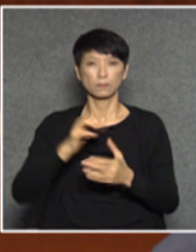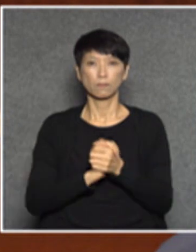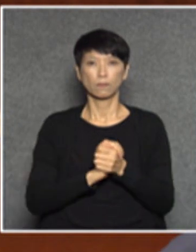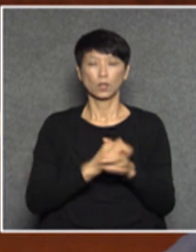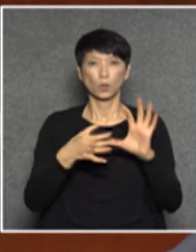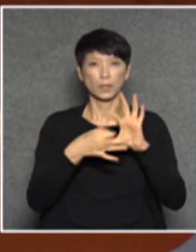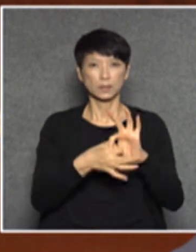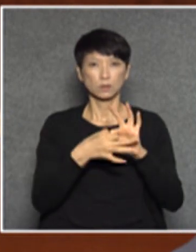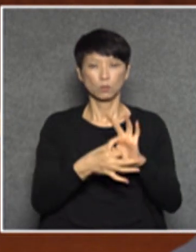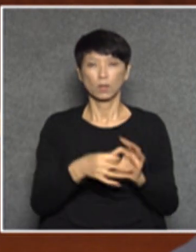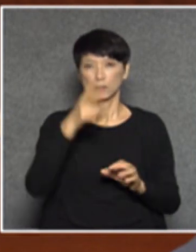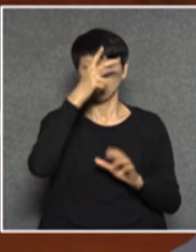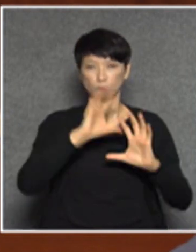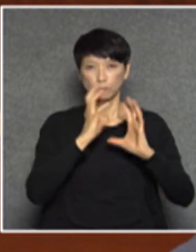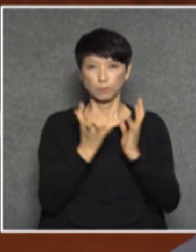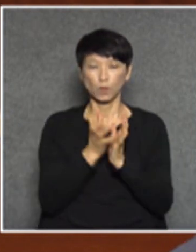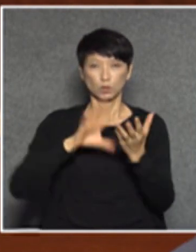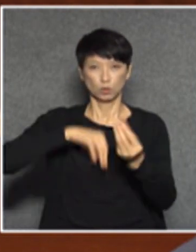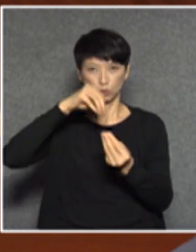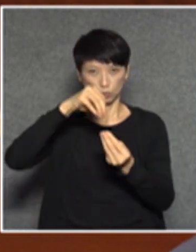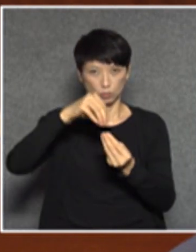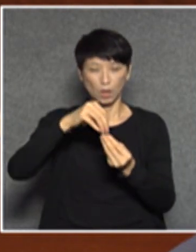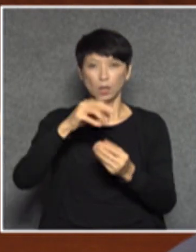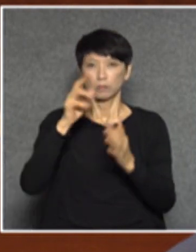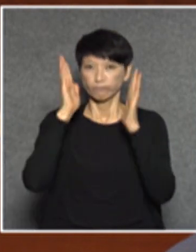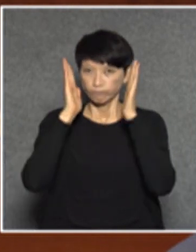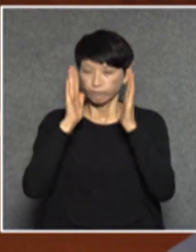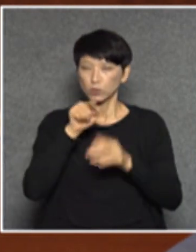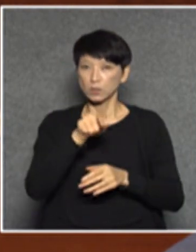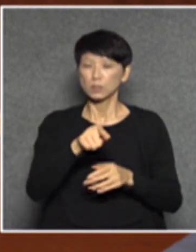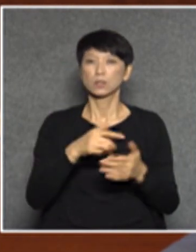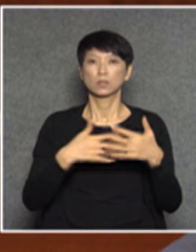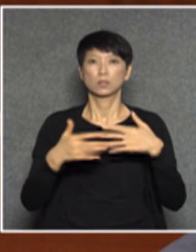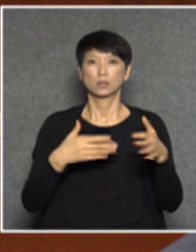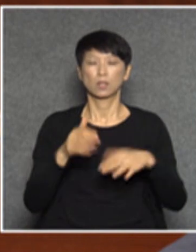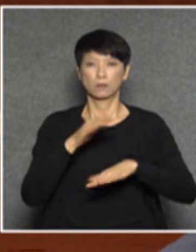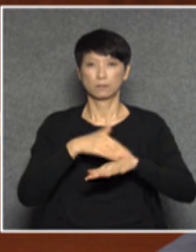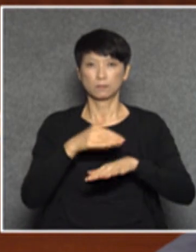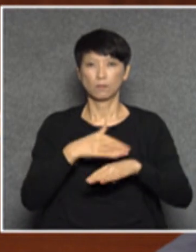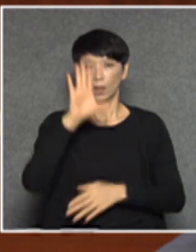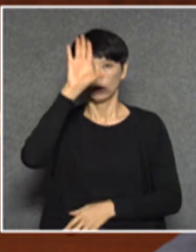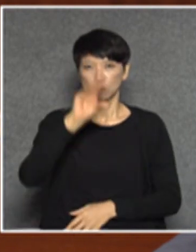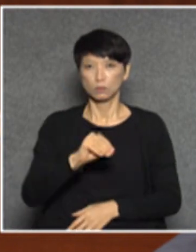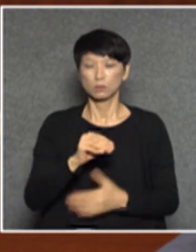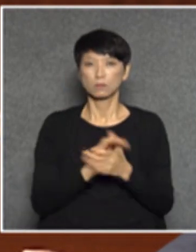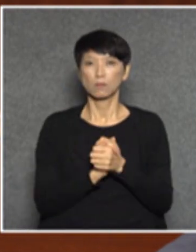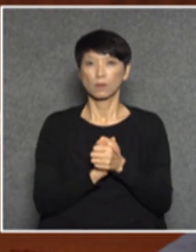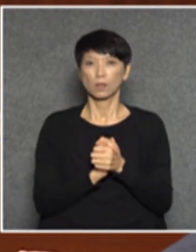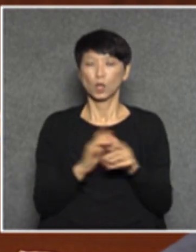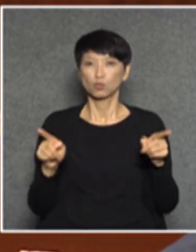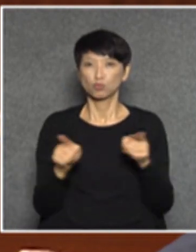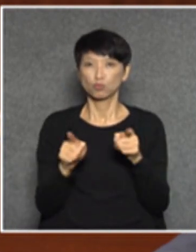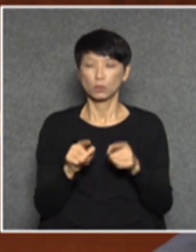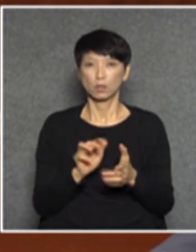部門都十分重視這件事。就這個全日制的問題，正如剛才所說，我們希望能夠在短期裡面啟